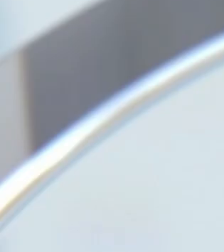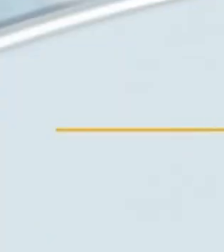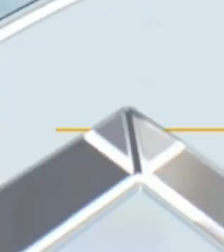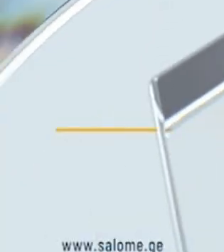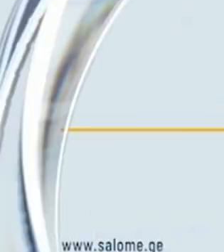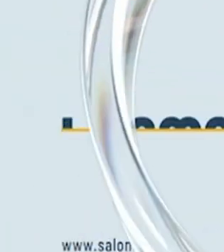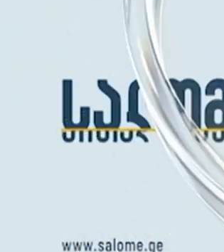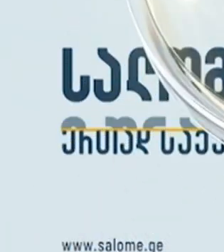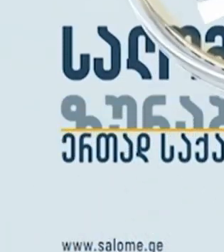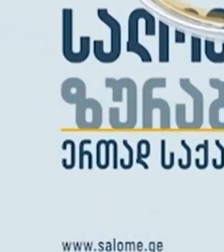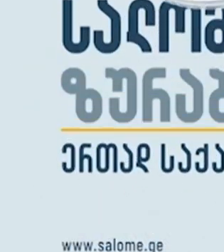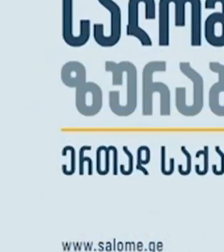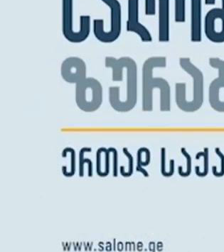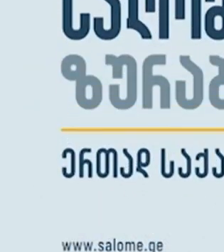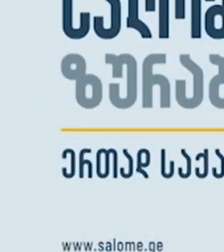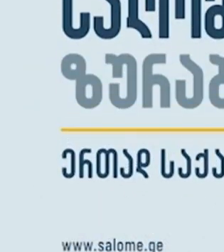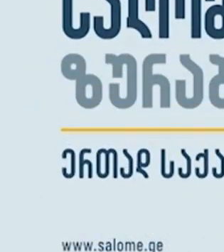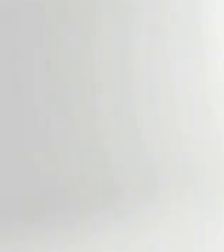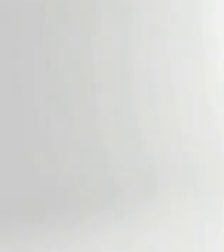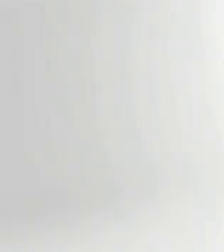სამშობლოს დაბრუნება.